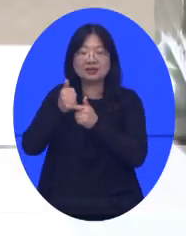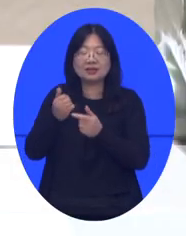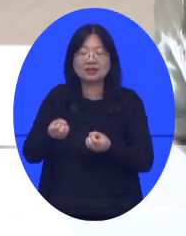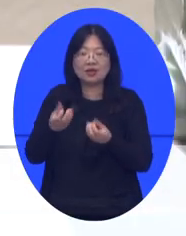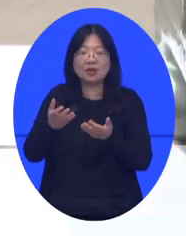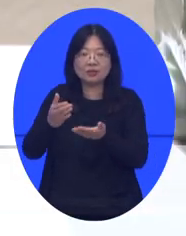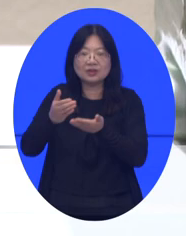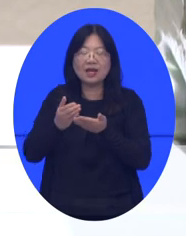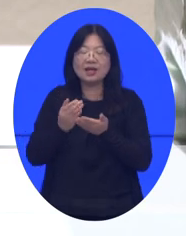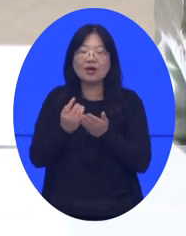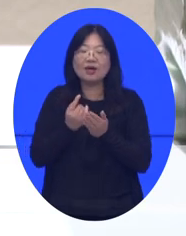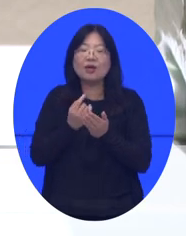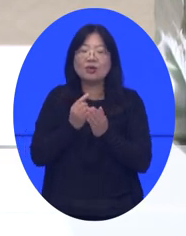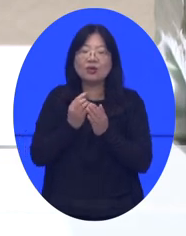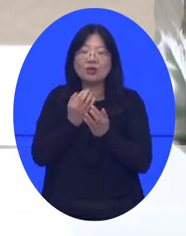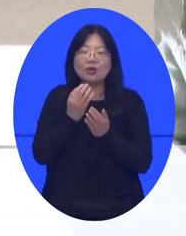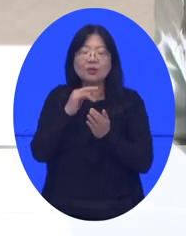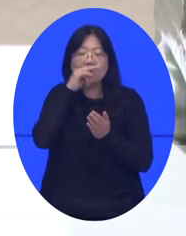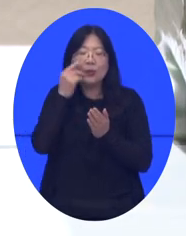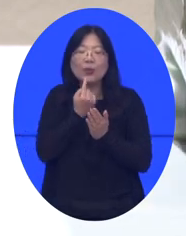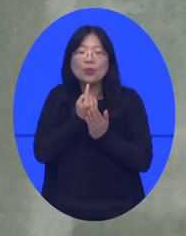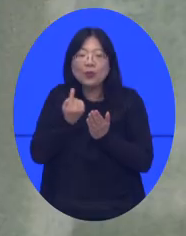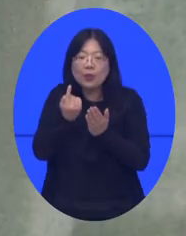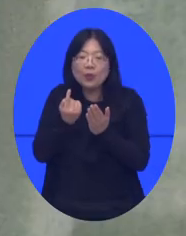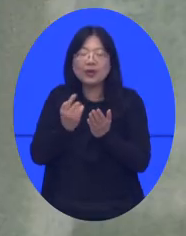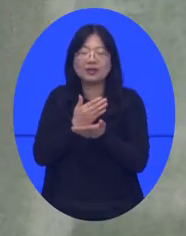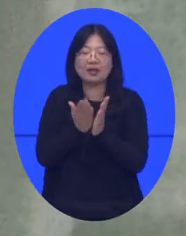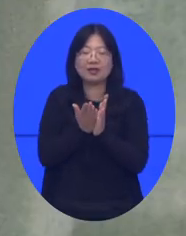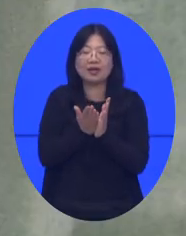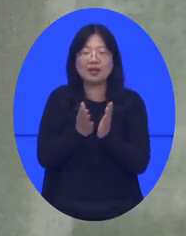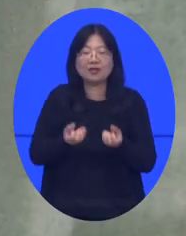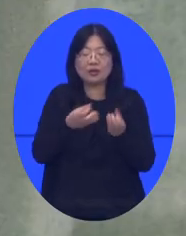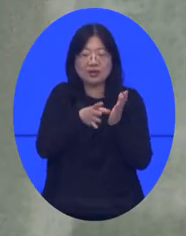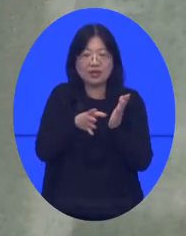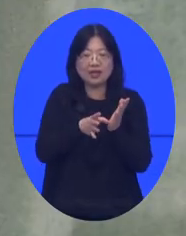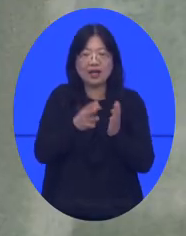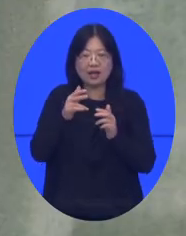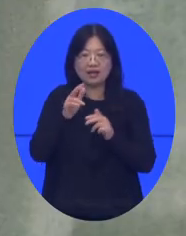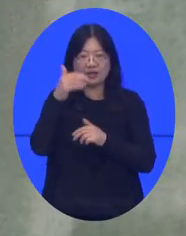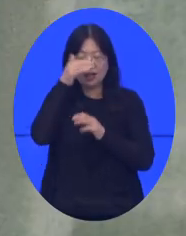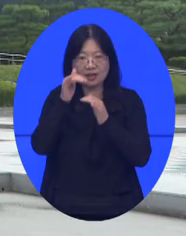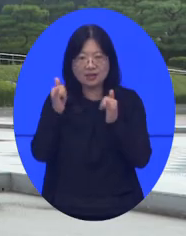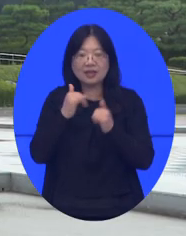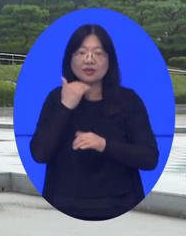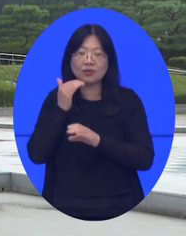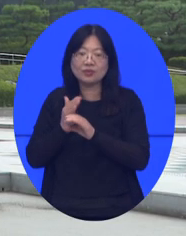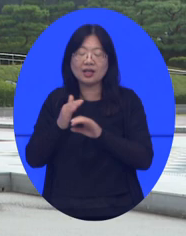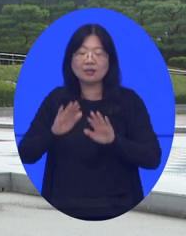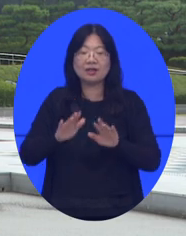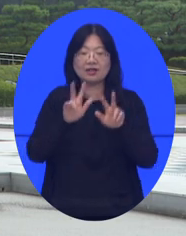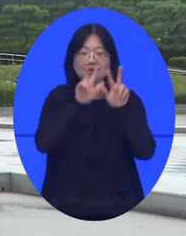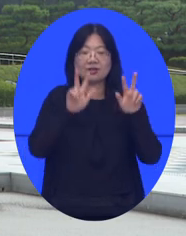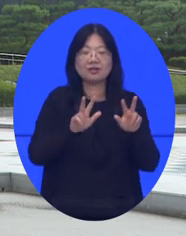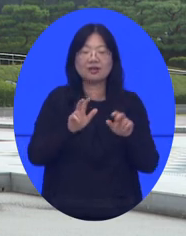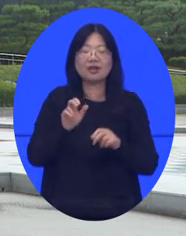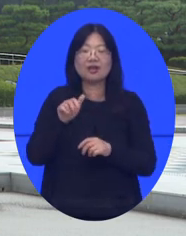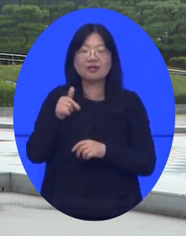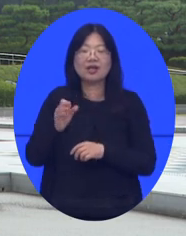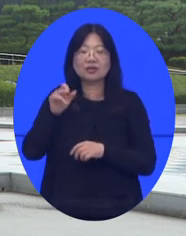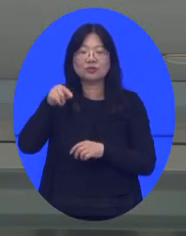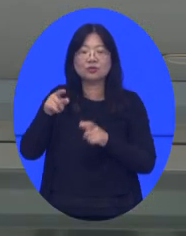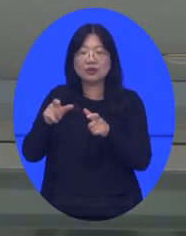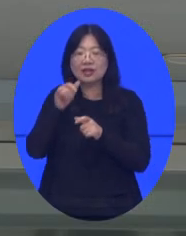모시기 위해 향을 피우던 향로 등 다양한 도자재기가 관람객들을 기다리고 있습니다. 이번 전시는